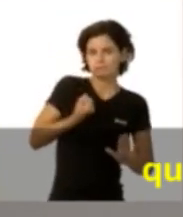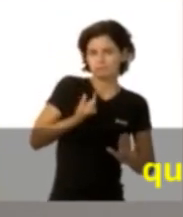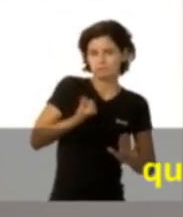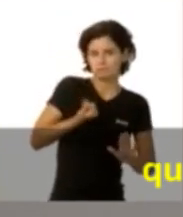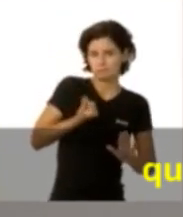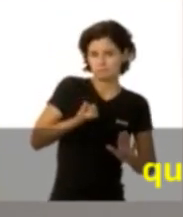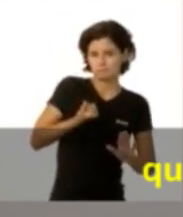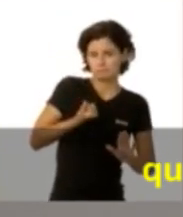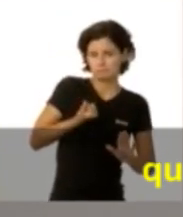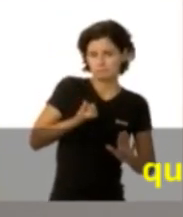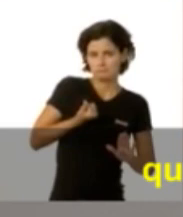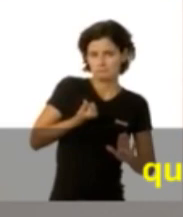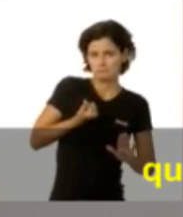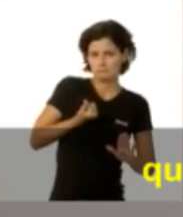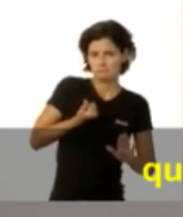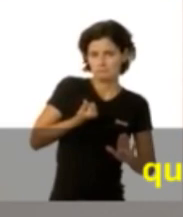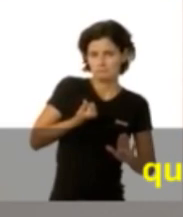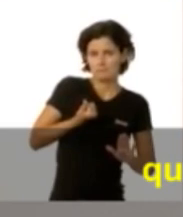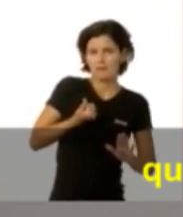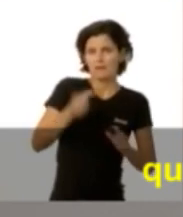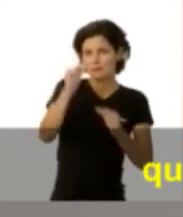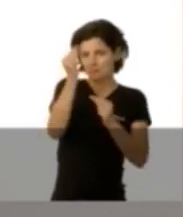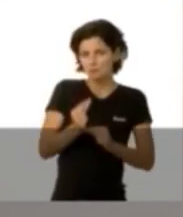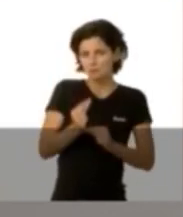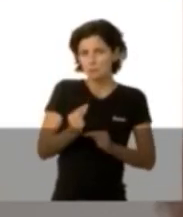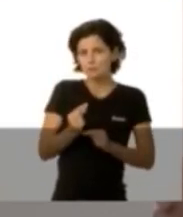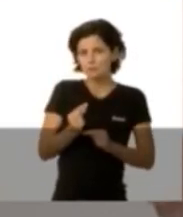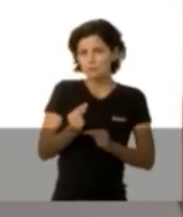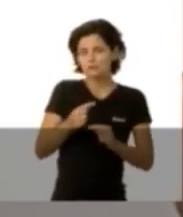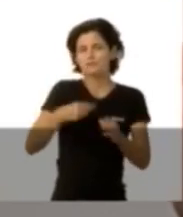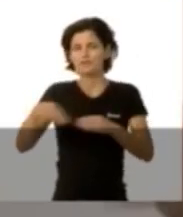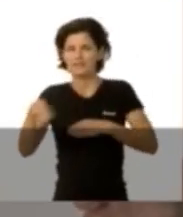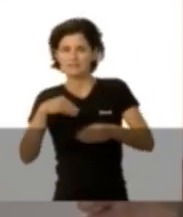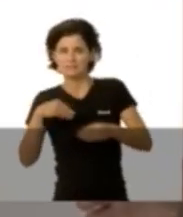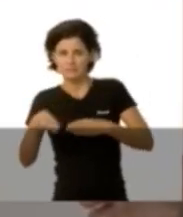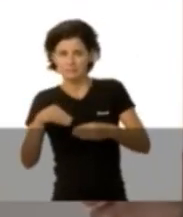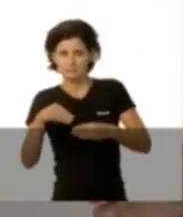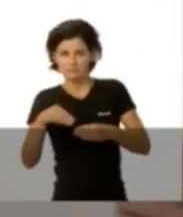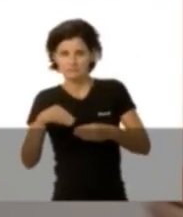el compromís del president de que seran uns pressupostos expansius amb